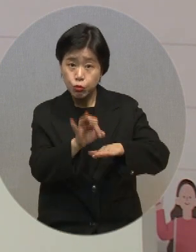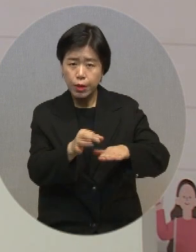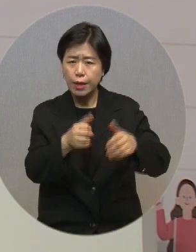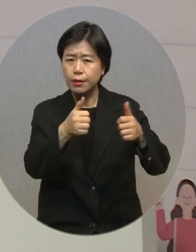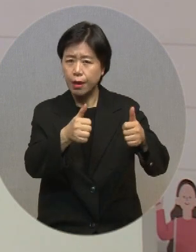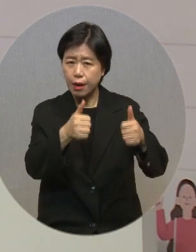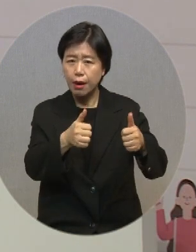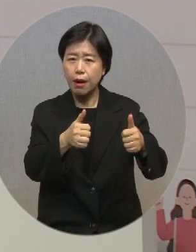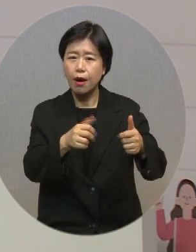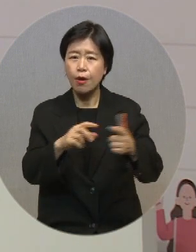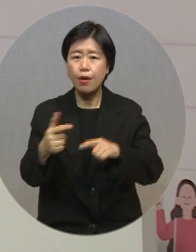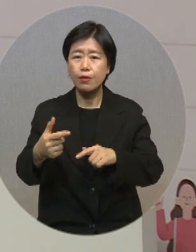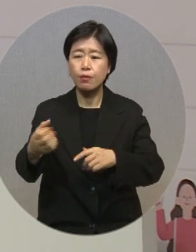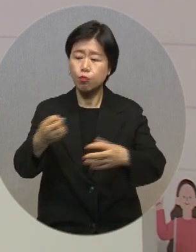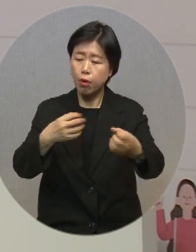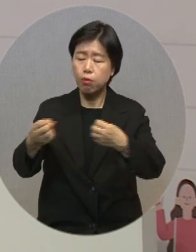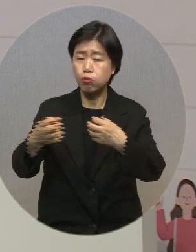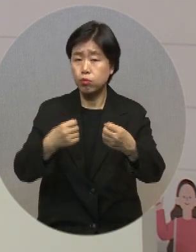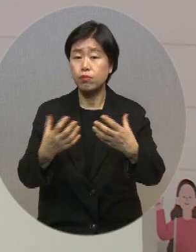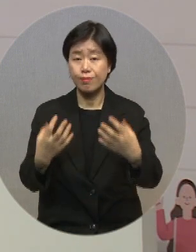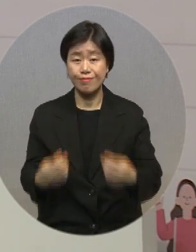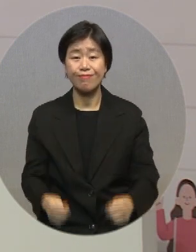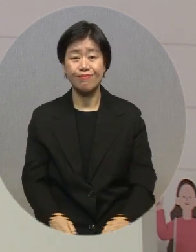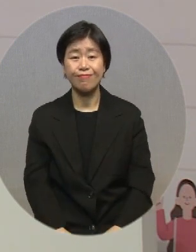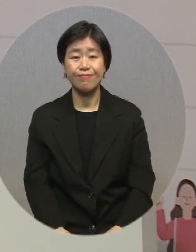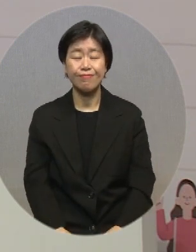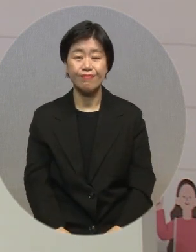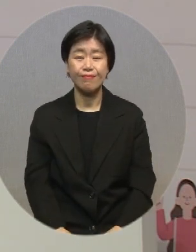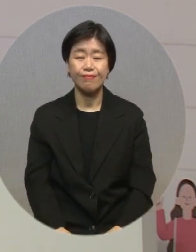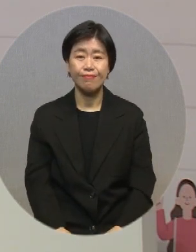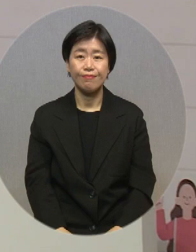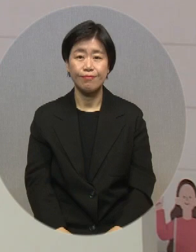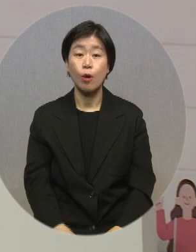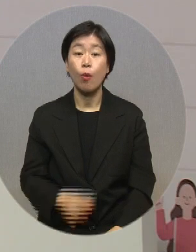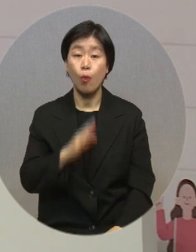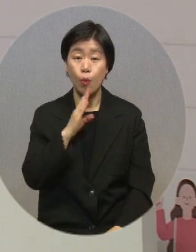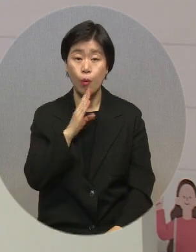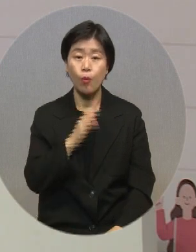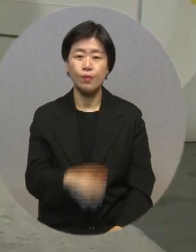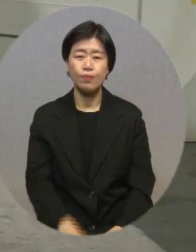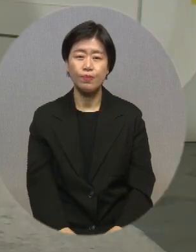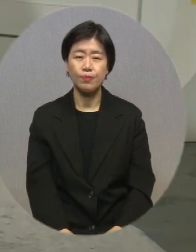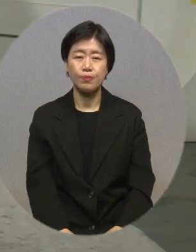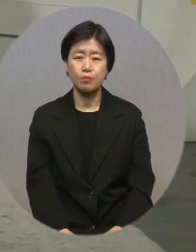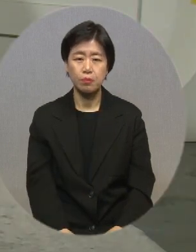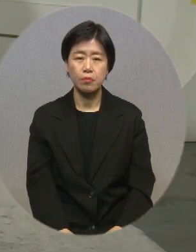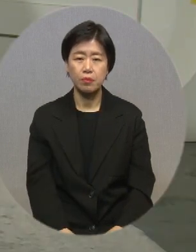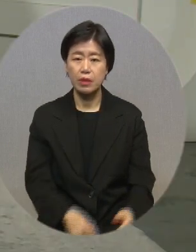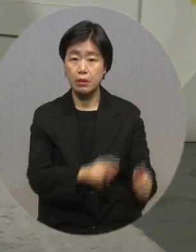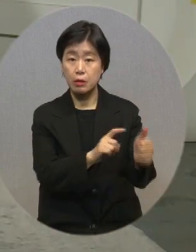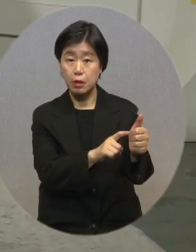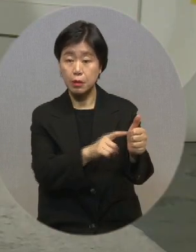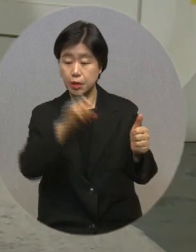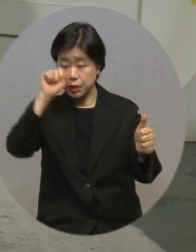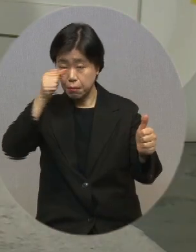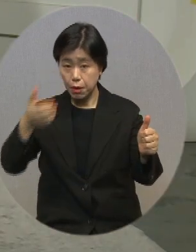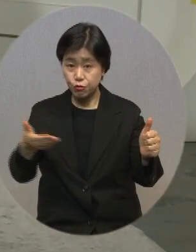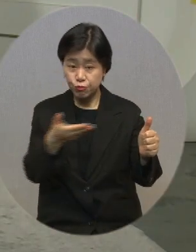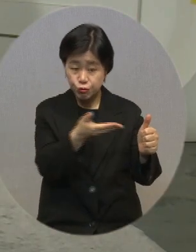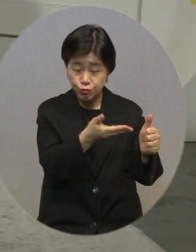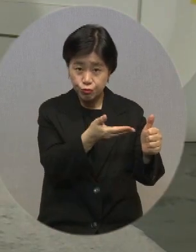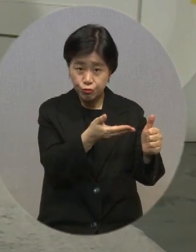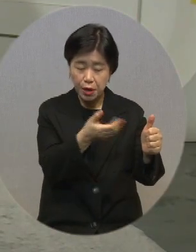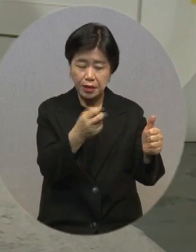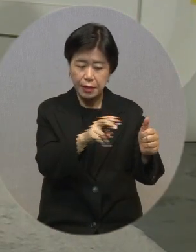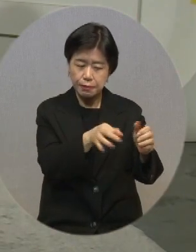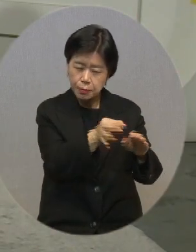잘 신고 있더라 그런 소리를 들어가지고요. 하하. 저 사람한테 구두를 고치면 발이 편해. 네. 팔자를